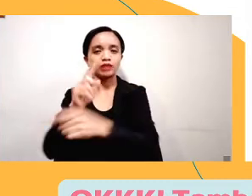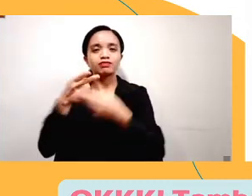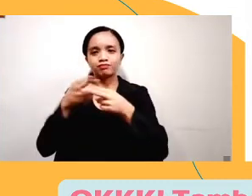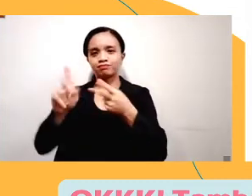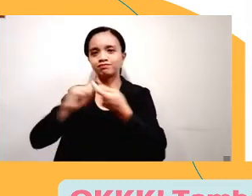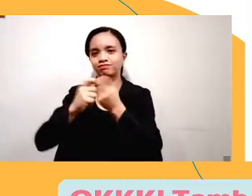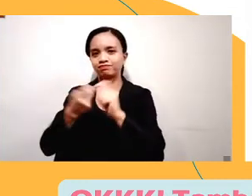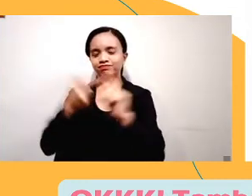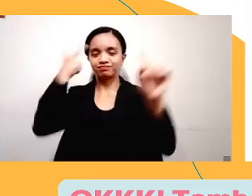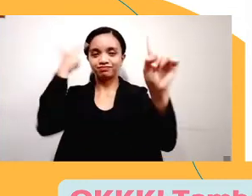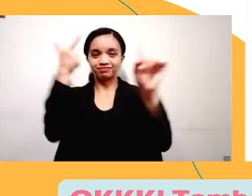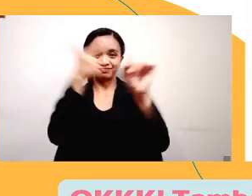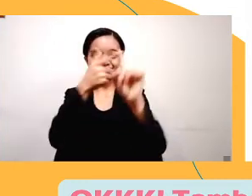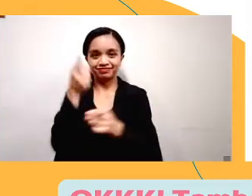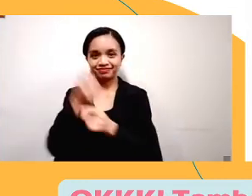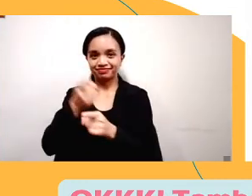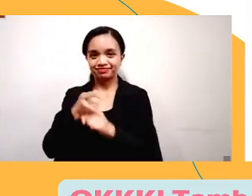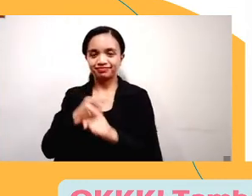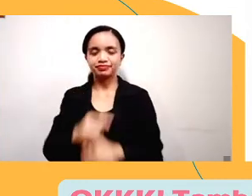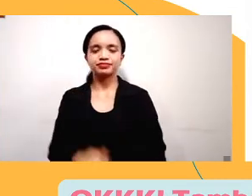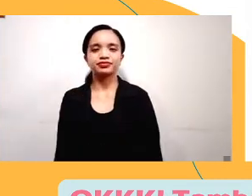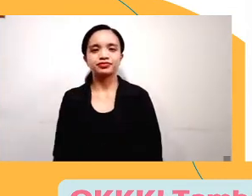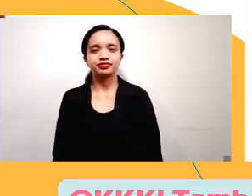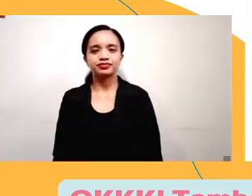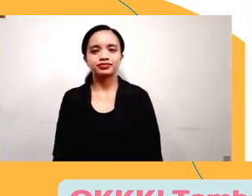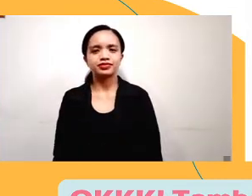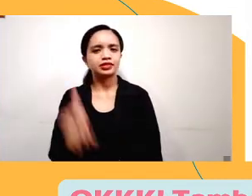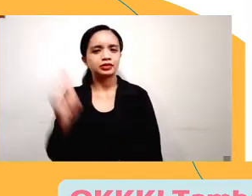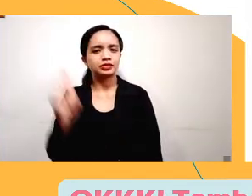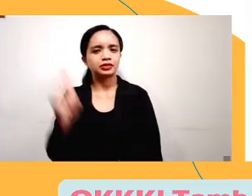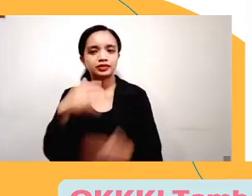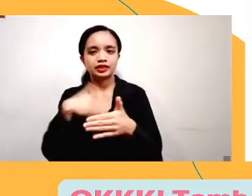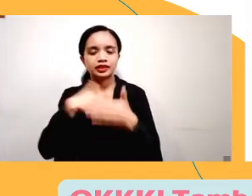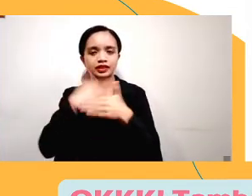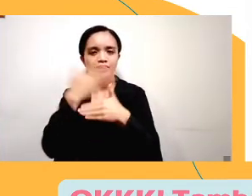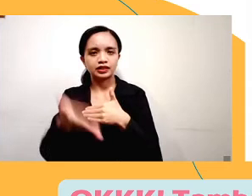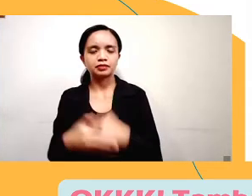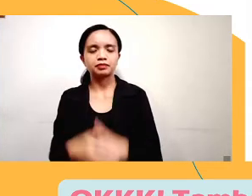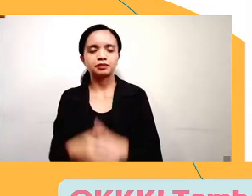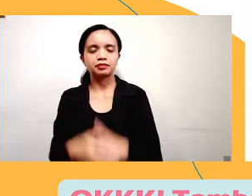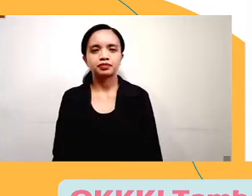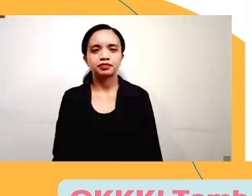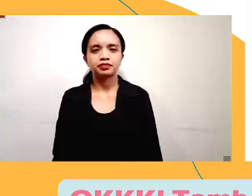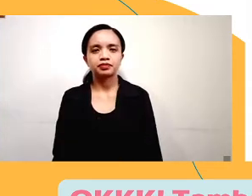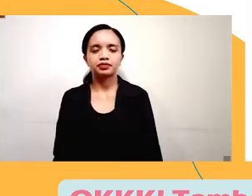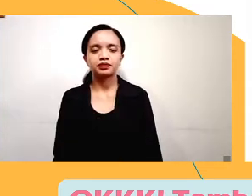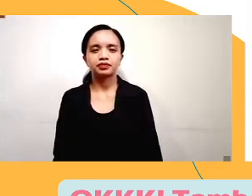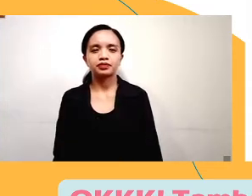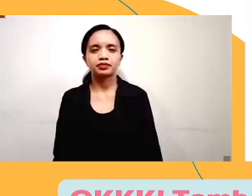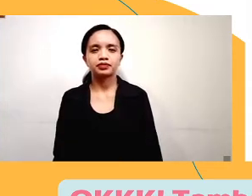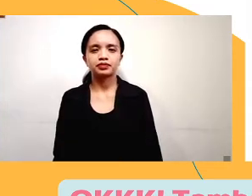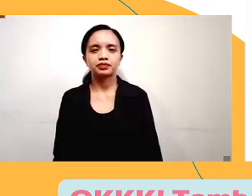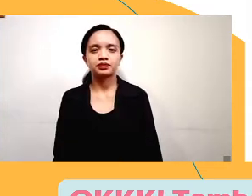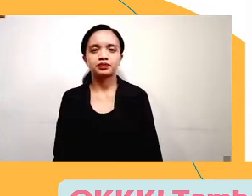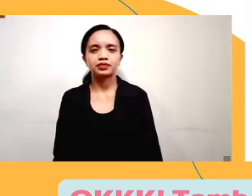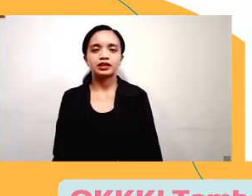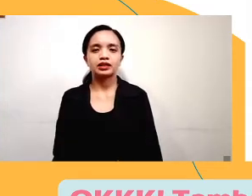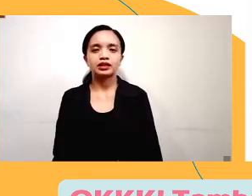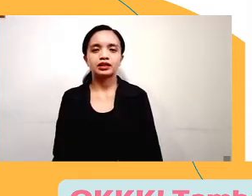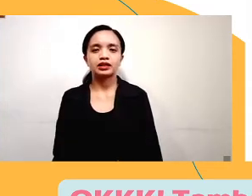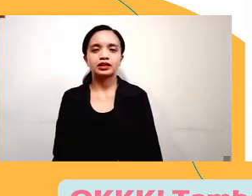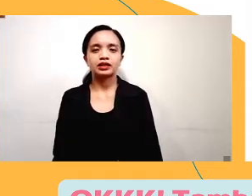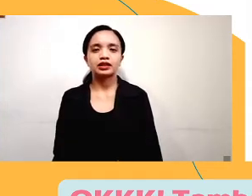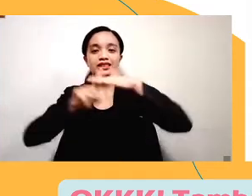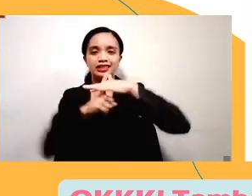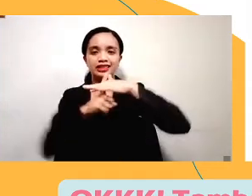Diba? Ano pa yung sabi nito? Hoy, may Francesca, stepping stone para maabot ang long-term